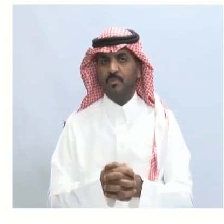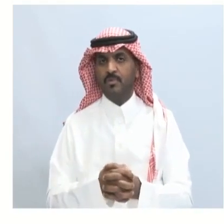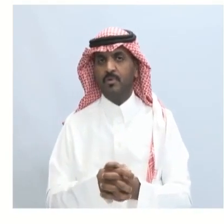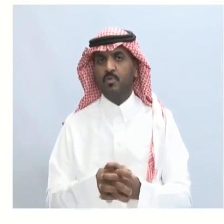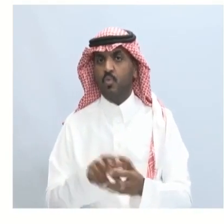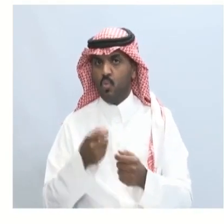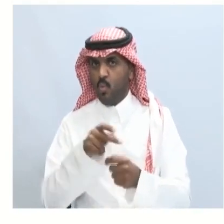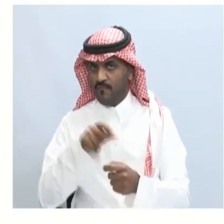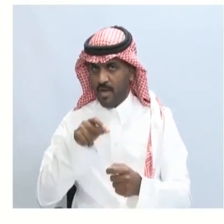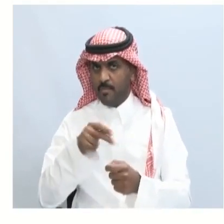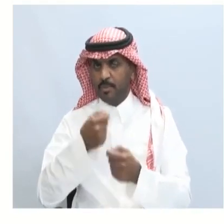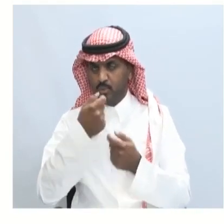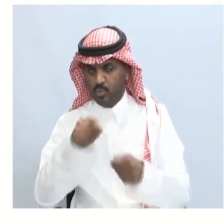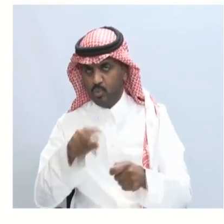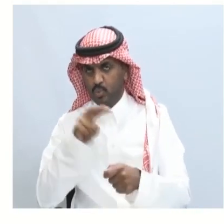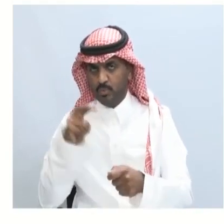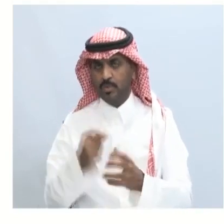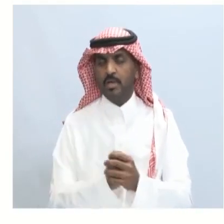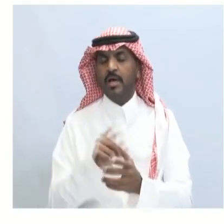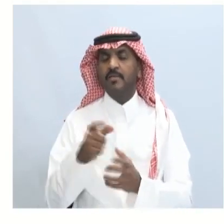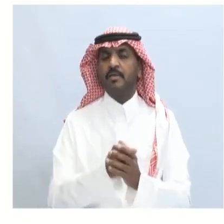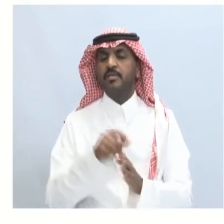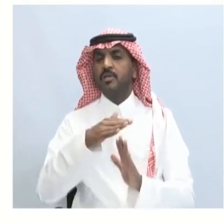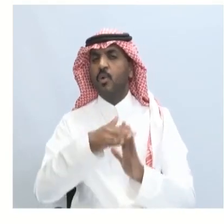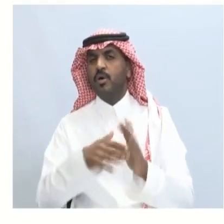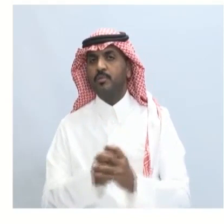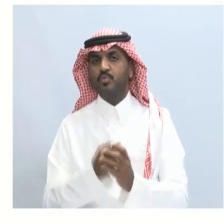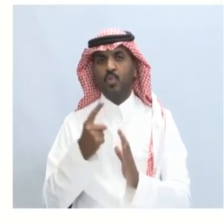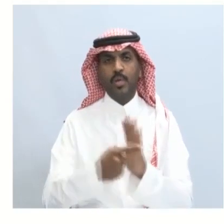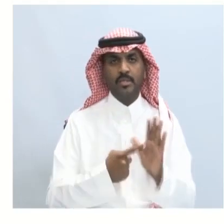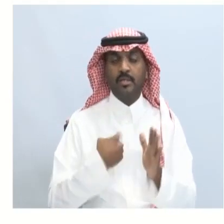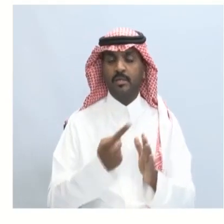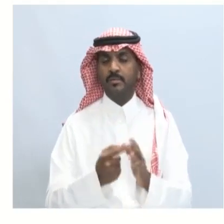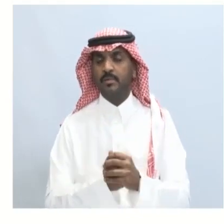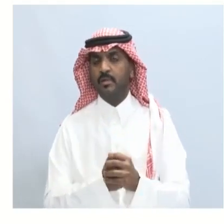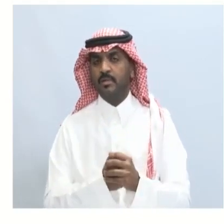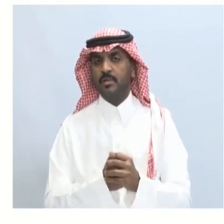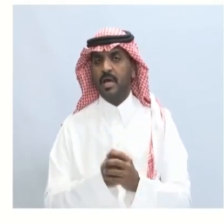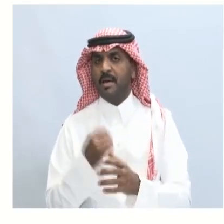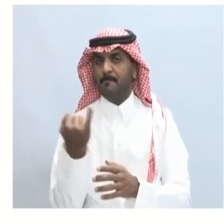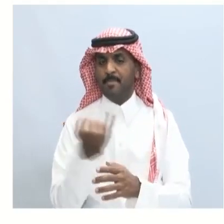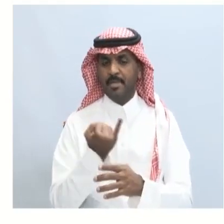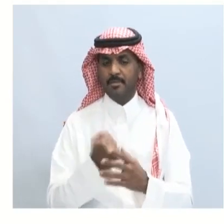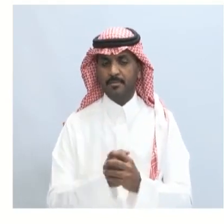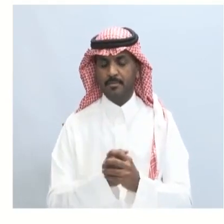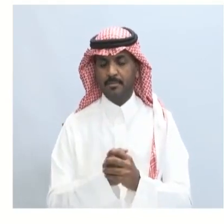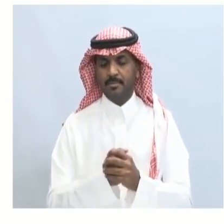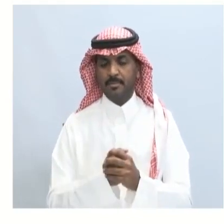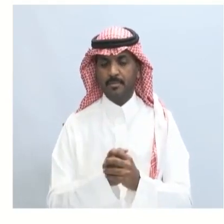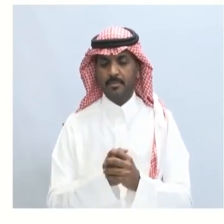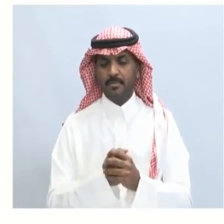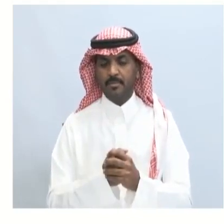مكان الوفاء بالديون فاذا هذه الجوانب تحدد لنا جانب اهميه ماذا